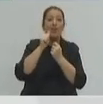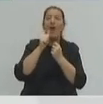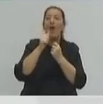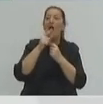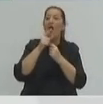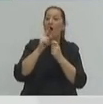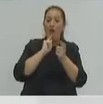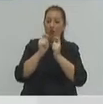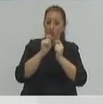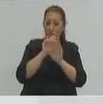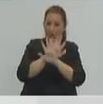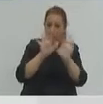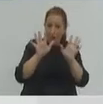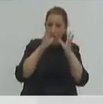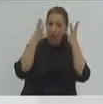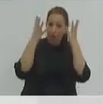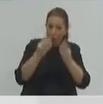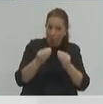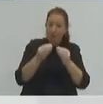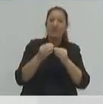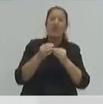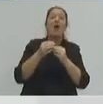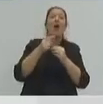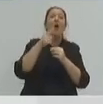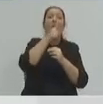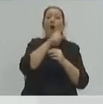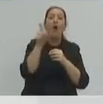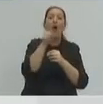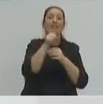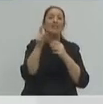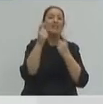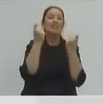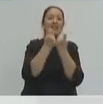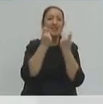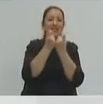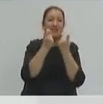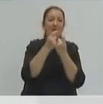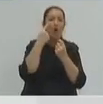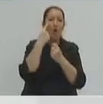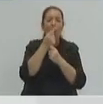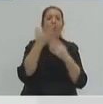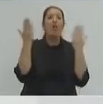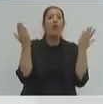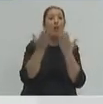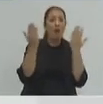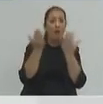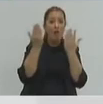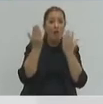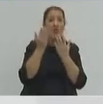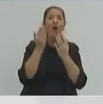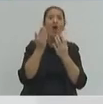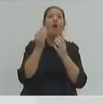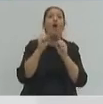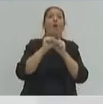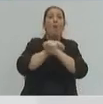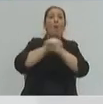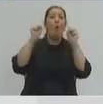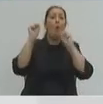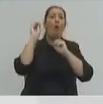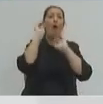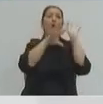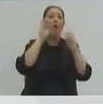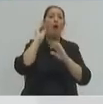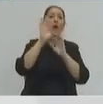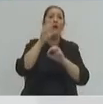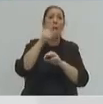rağmen Azerbaycan'a Ermenistan tarafından Gence şehrine füzeler atılıp sivil halkın üzerine bombalar